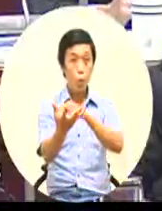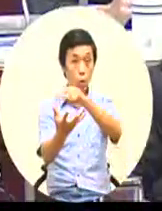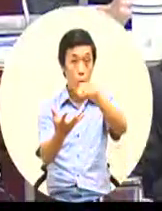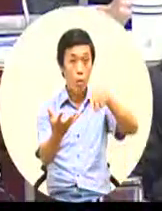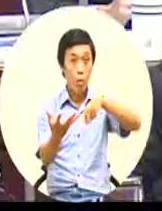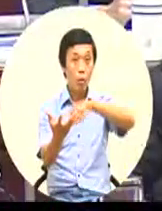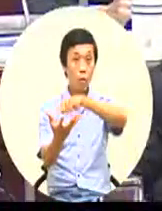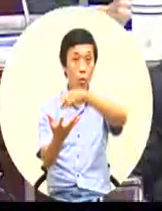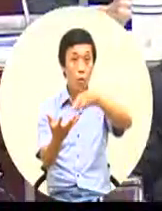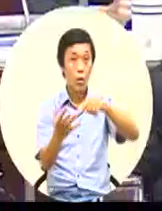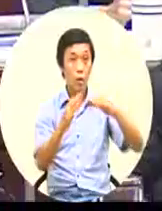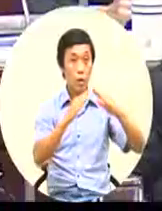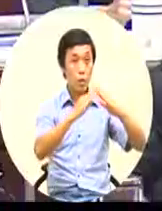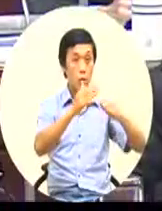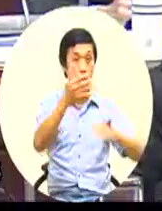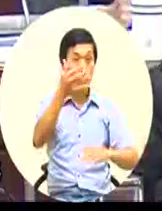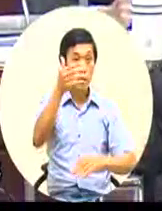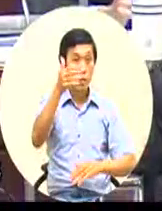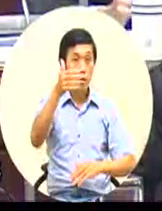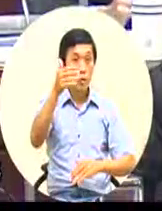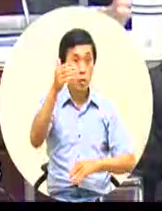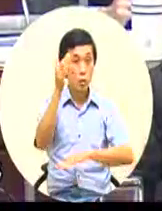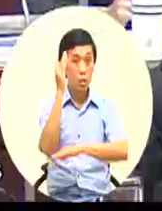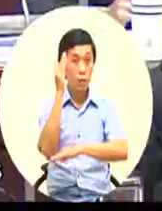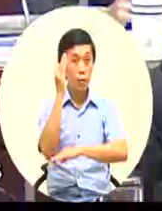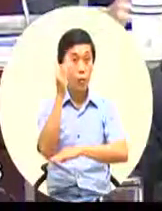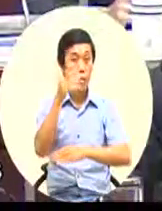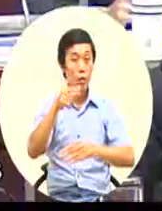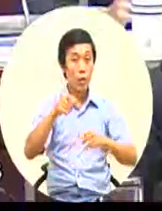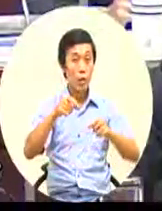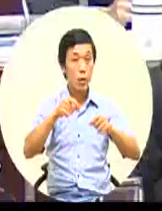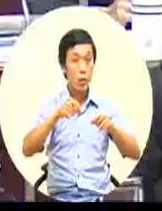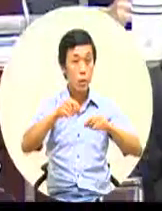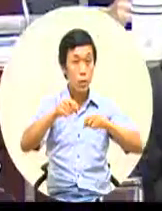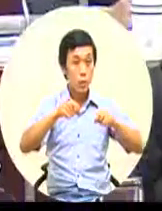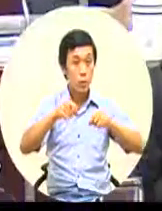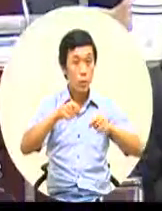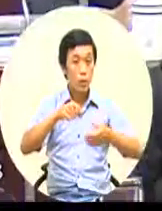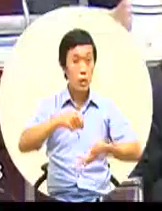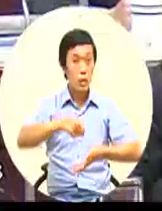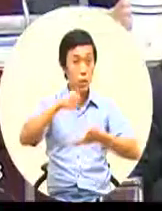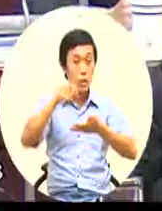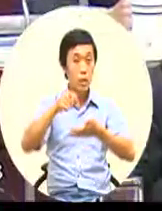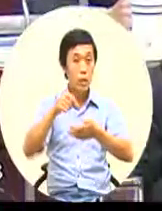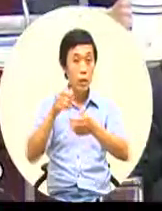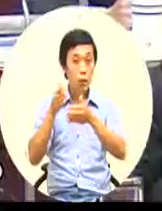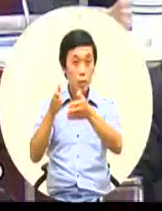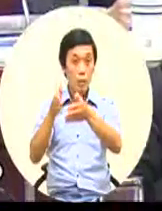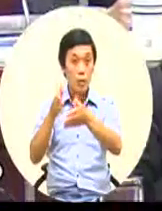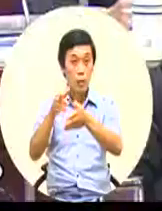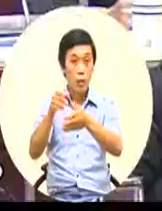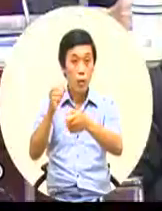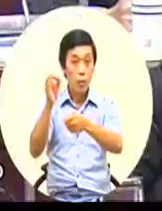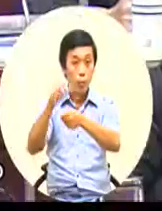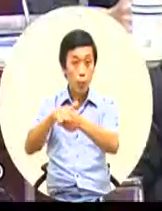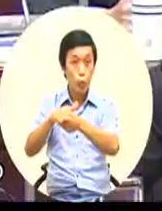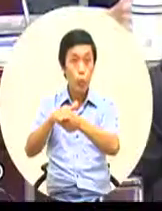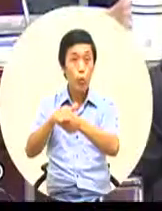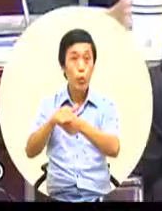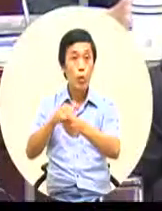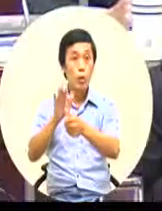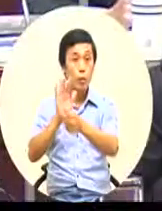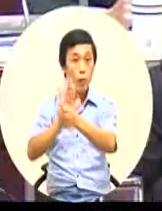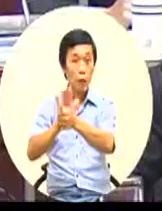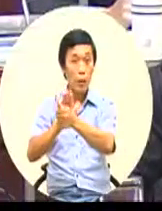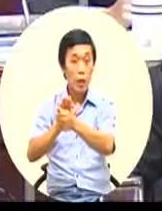府不断地提出我们可能救济补偿的方案，只要剩3户。啊，